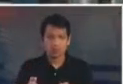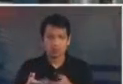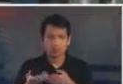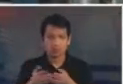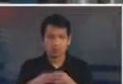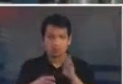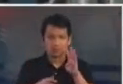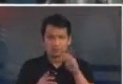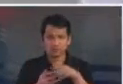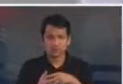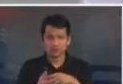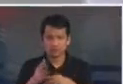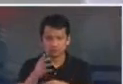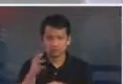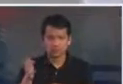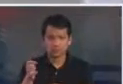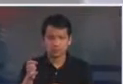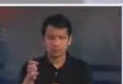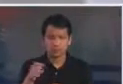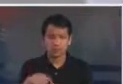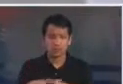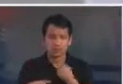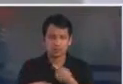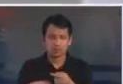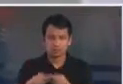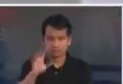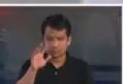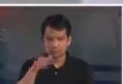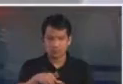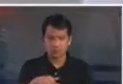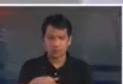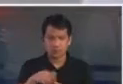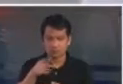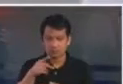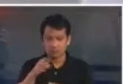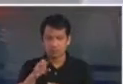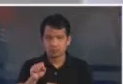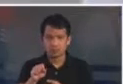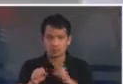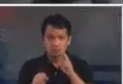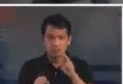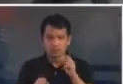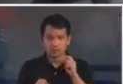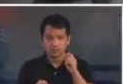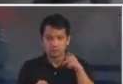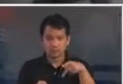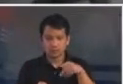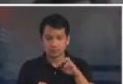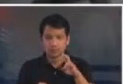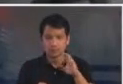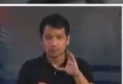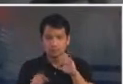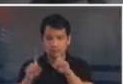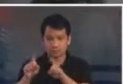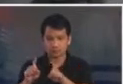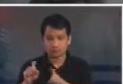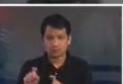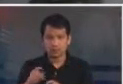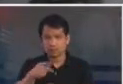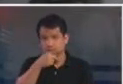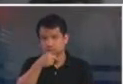sa 4,500 pesos hanggang 5,000 pesos ang RT-PCR testing sa private laboratories